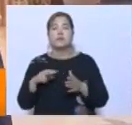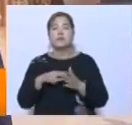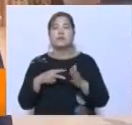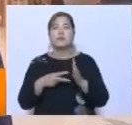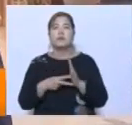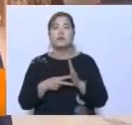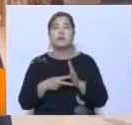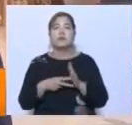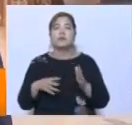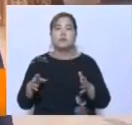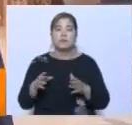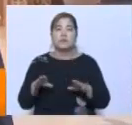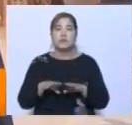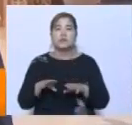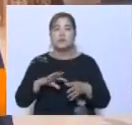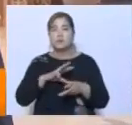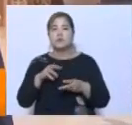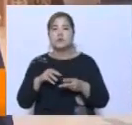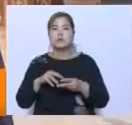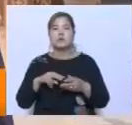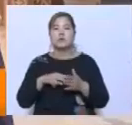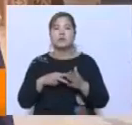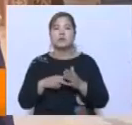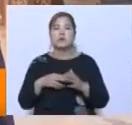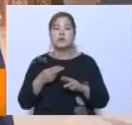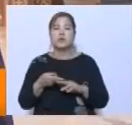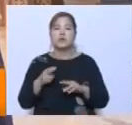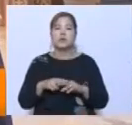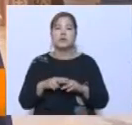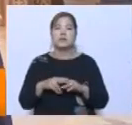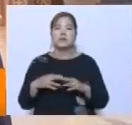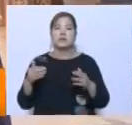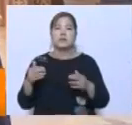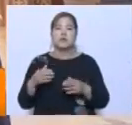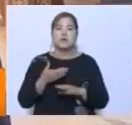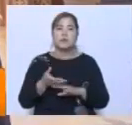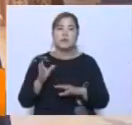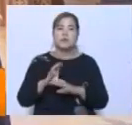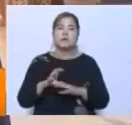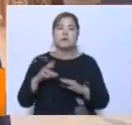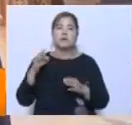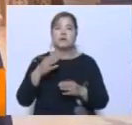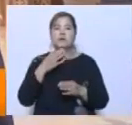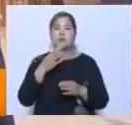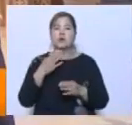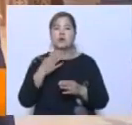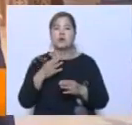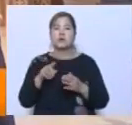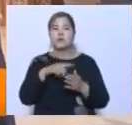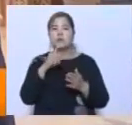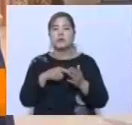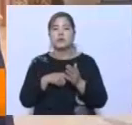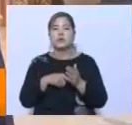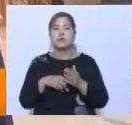ЕТАМРА по администрированию налога на добавленную стоимость. Это как раз самый наболевший вопрос по возврату НДС, по проведению